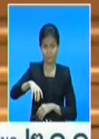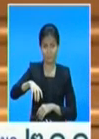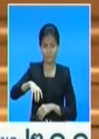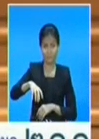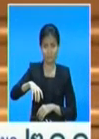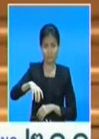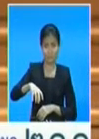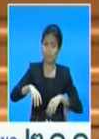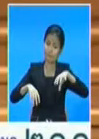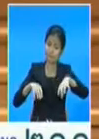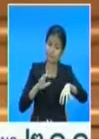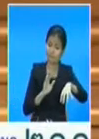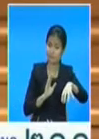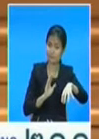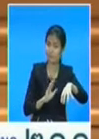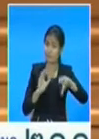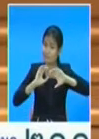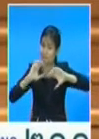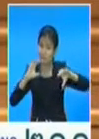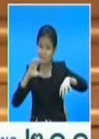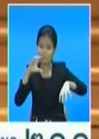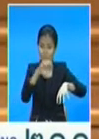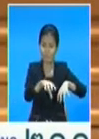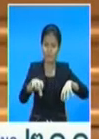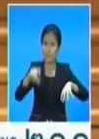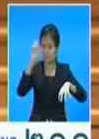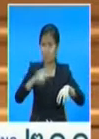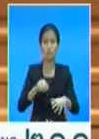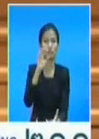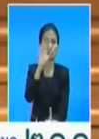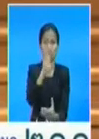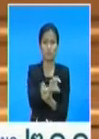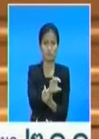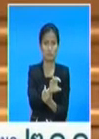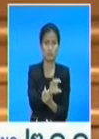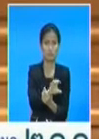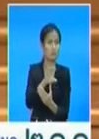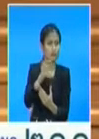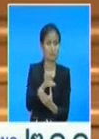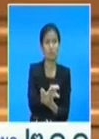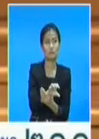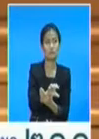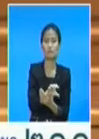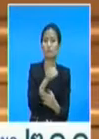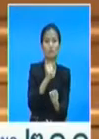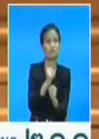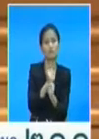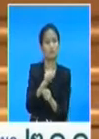ที่สาธารณะต้องเป็นไฟบังคับเลยครับต้องบังคับให้ทำเท่านั้น